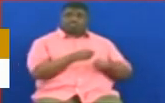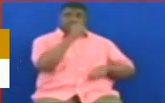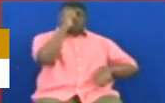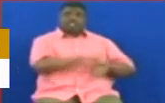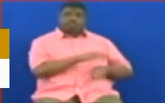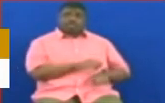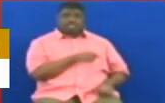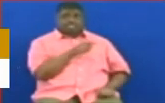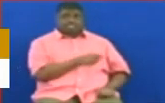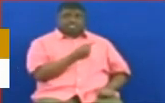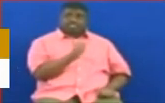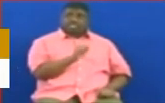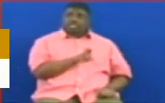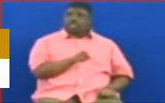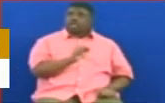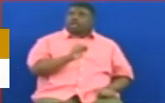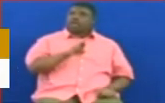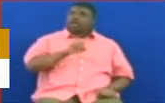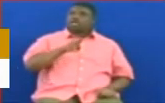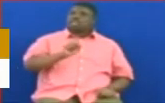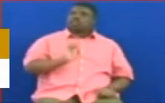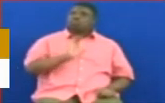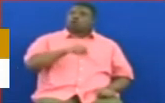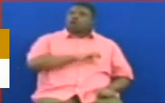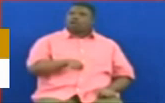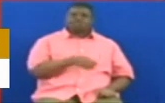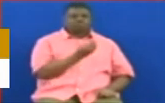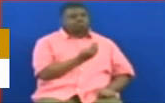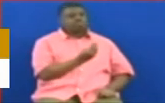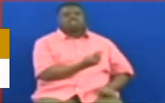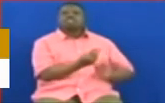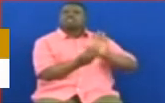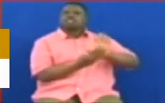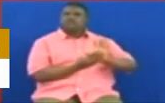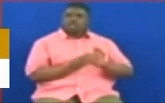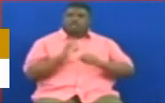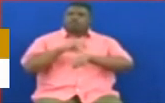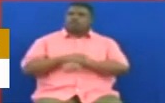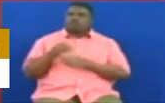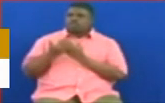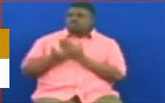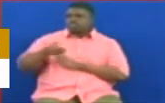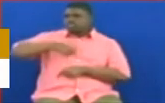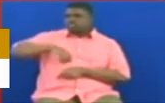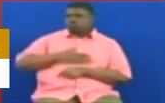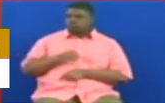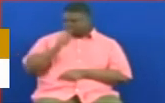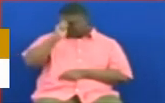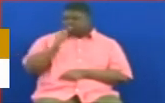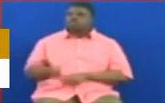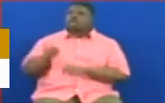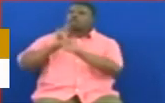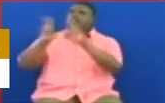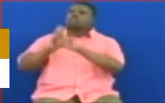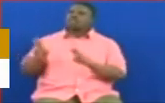ya Tawaliki 1 mwaka 2009, na alipokamata meli hiyo nchi yetu iliheshimika